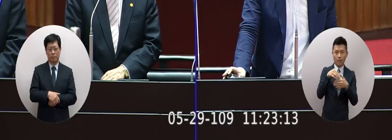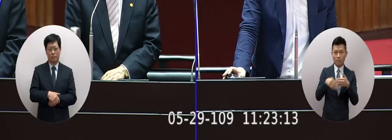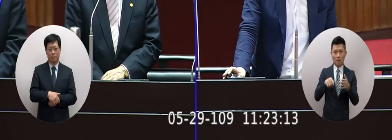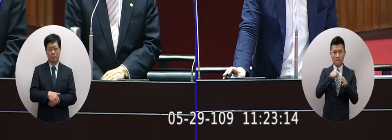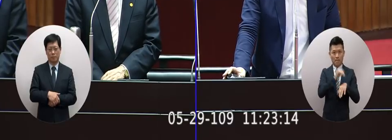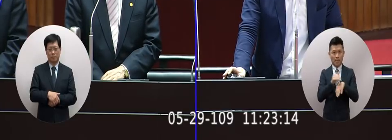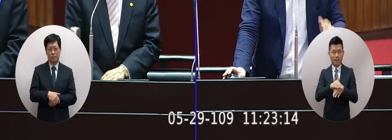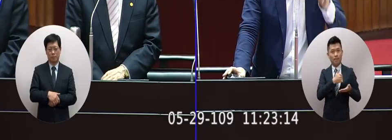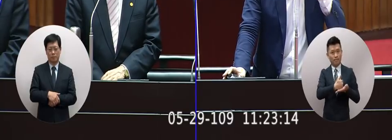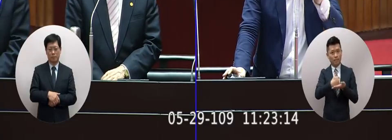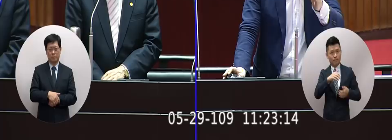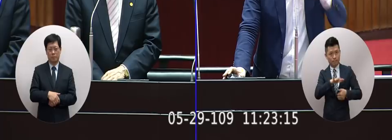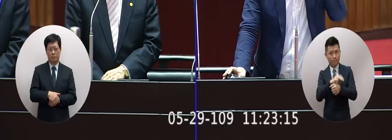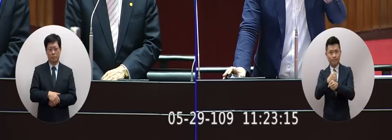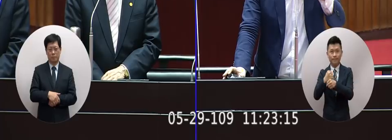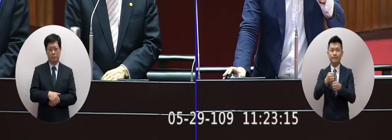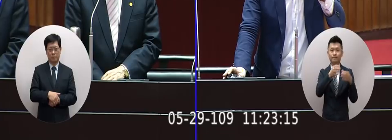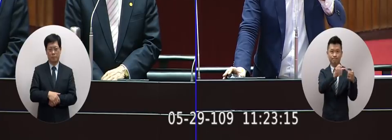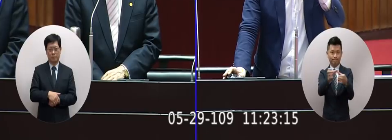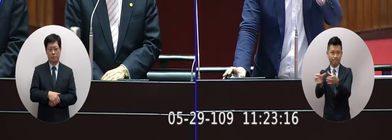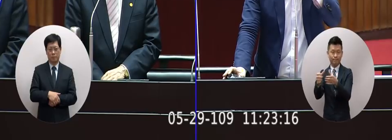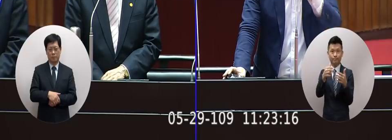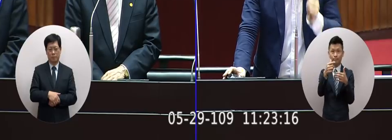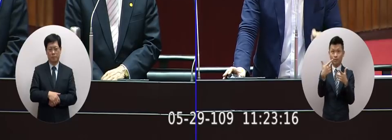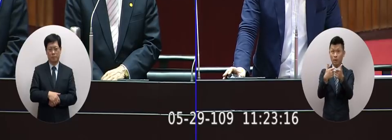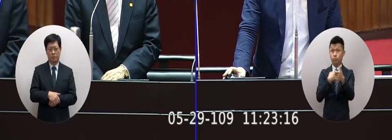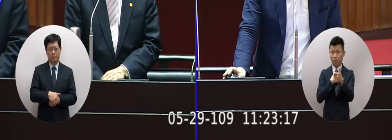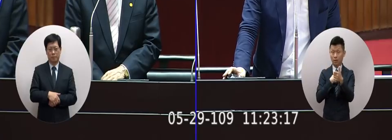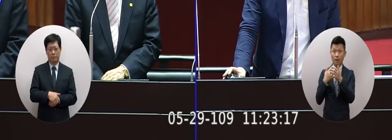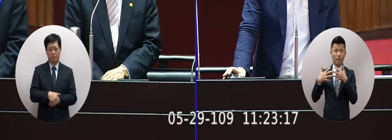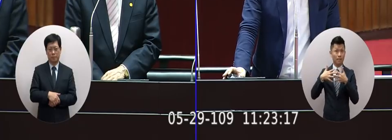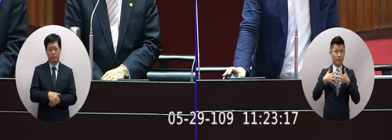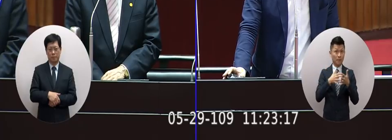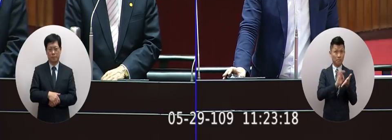好的话力嘛。所以美国开偌济？